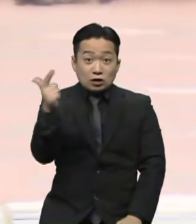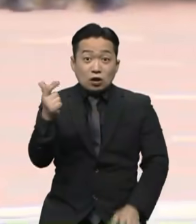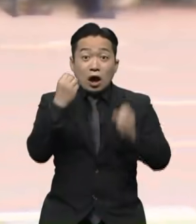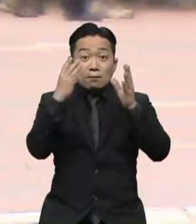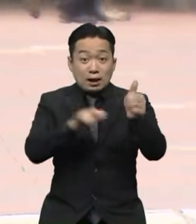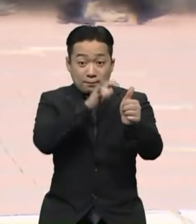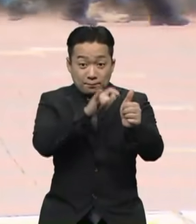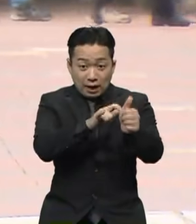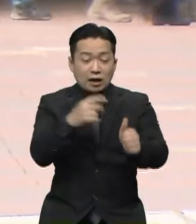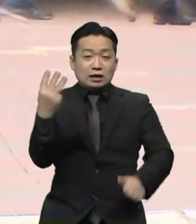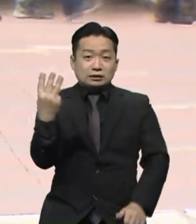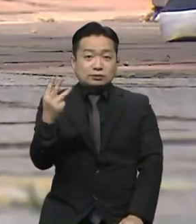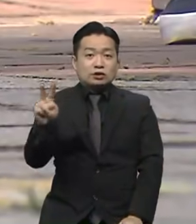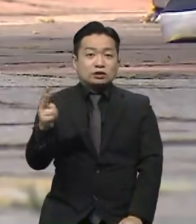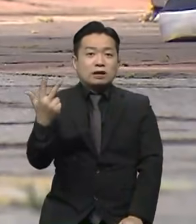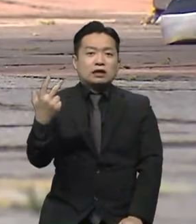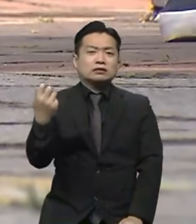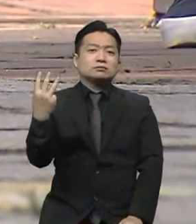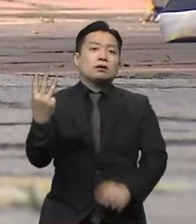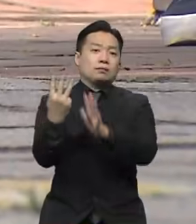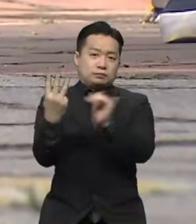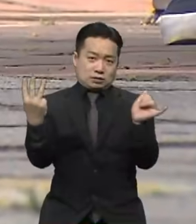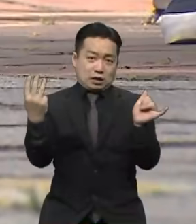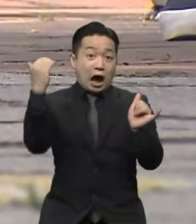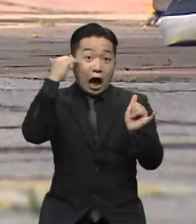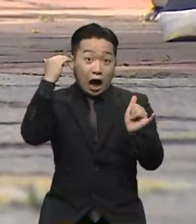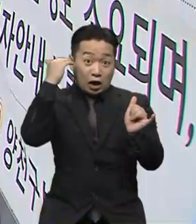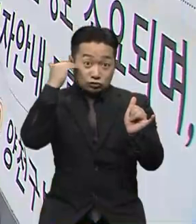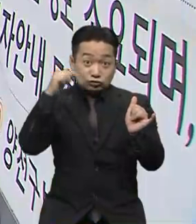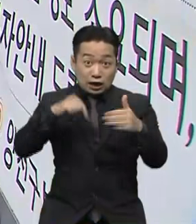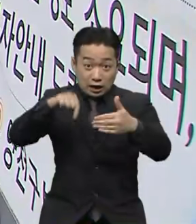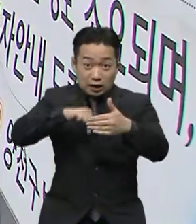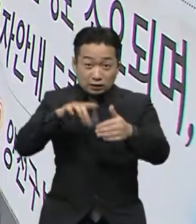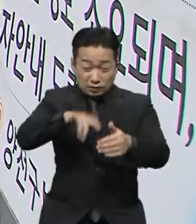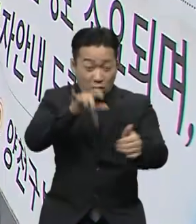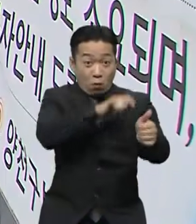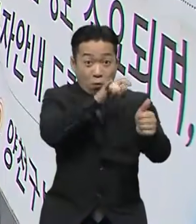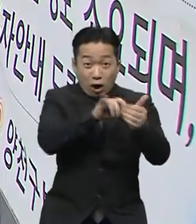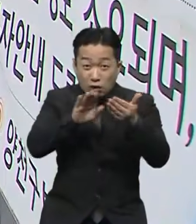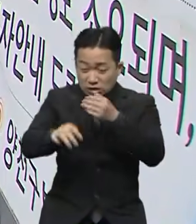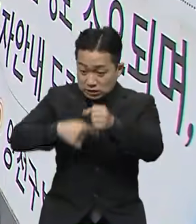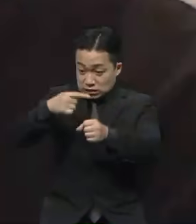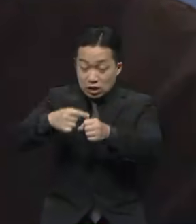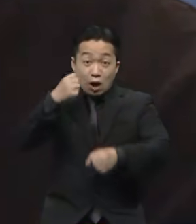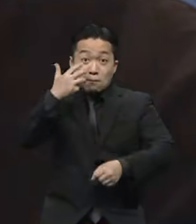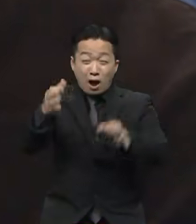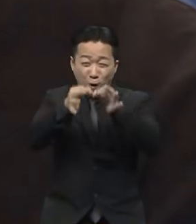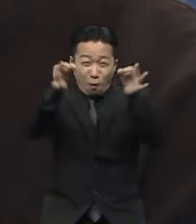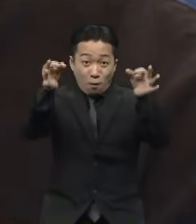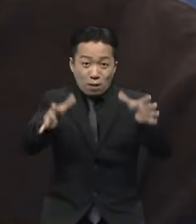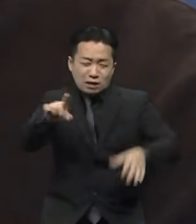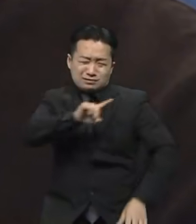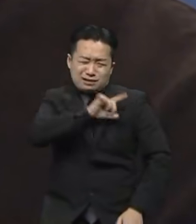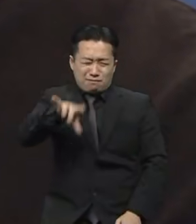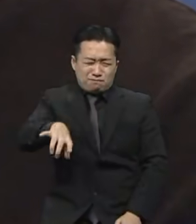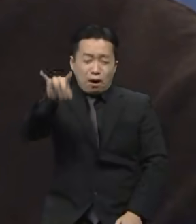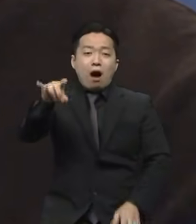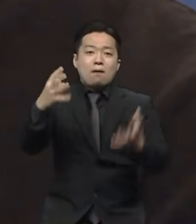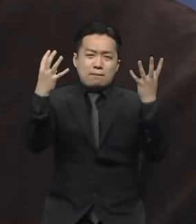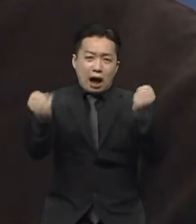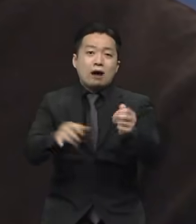확진자는 3,273명으로 국내에서 첫 확진자가 나온 지 1년 8개월 만에 가장